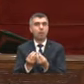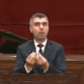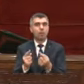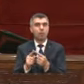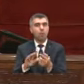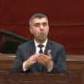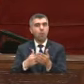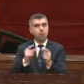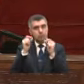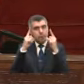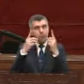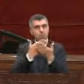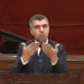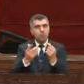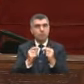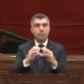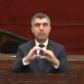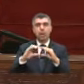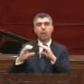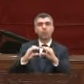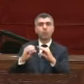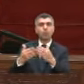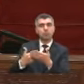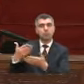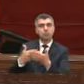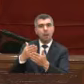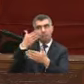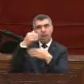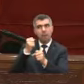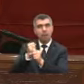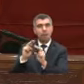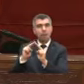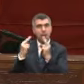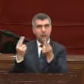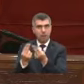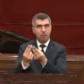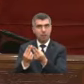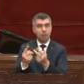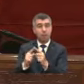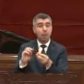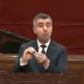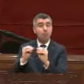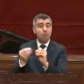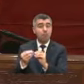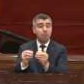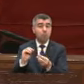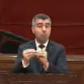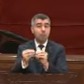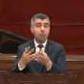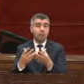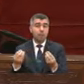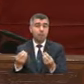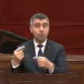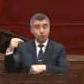اليقظة التواصلية للمغاربة المقيمين بالخارج. كيف ما شفتوا أن حلينا مشكل كبير اللي كيجيو الإخوان